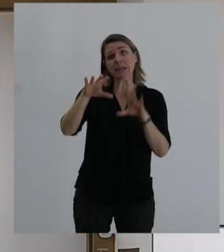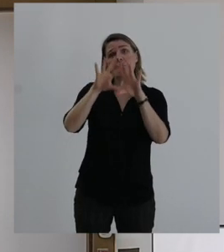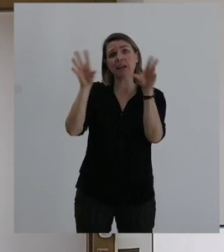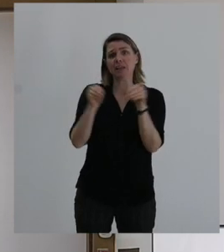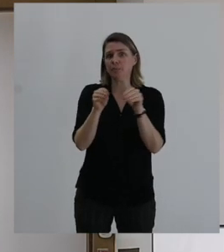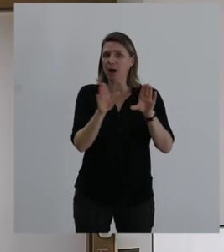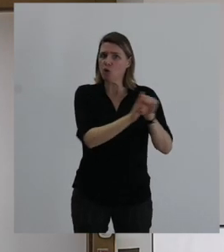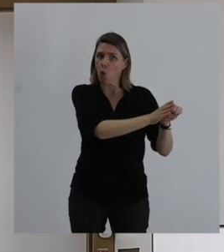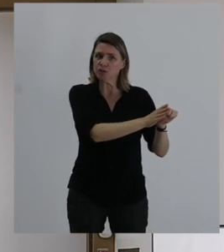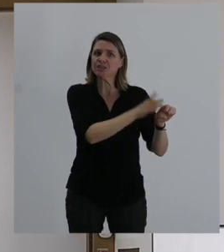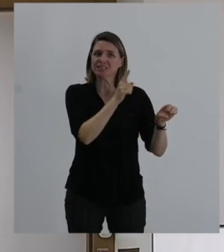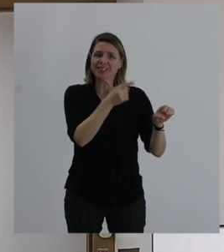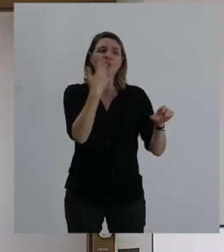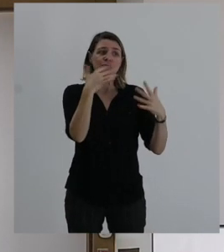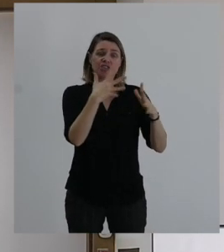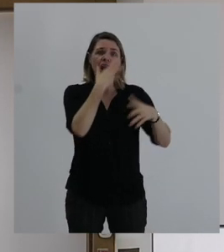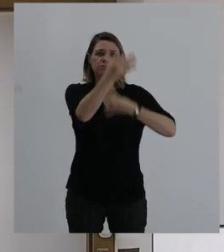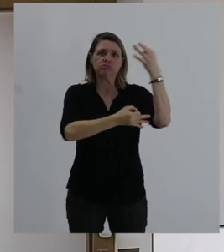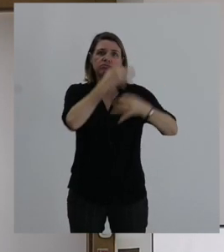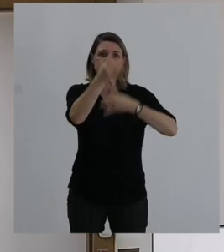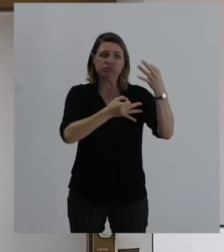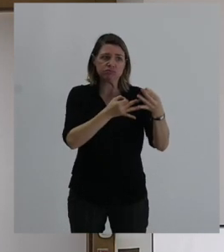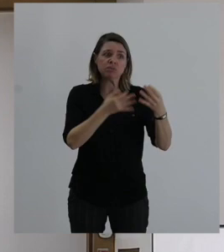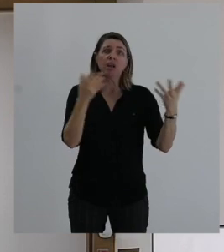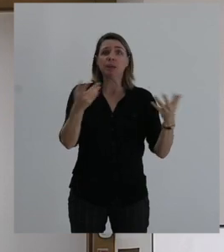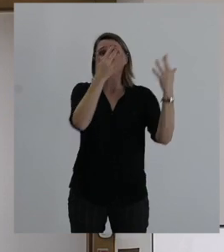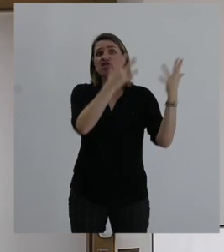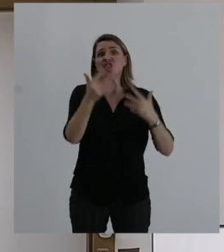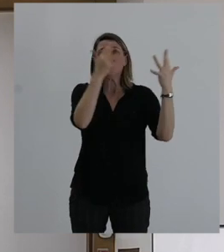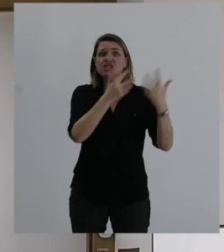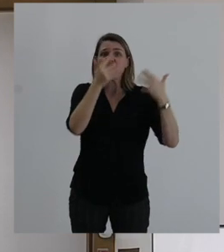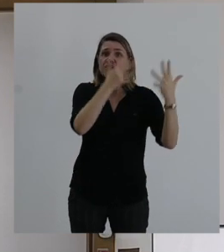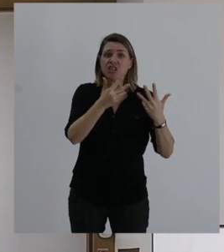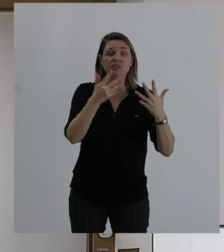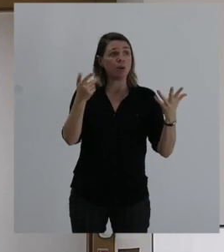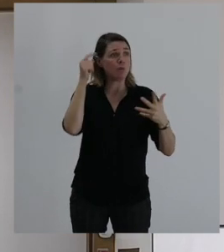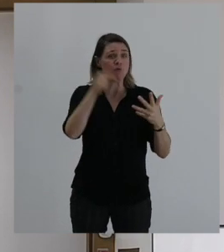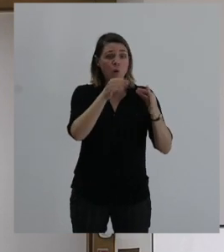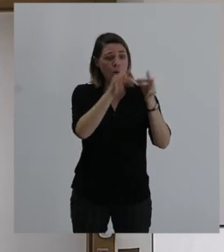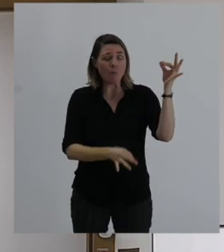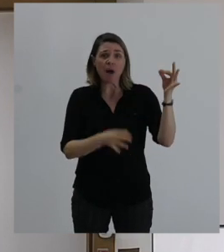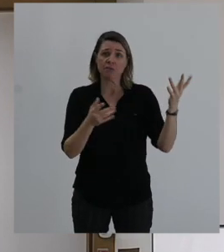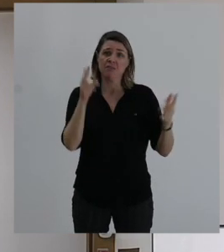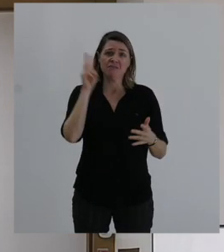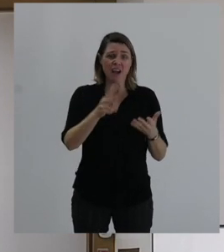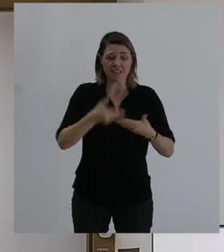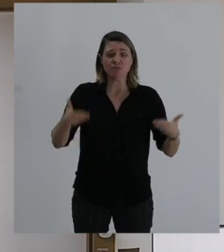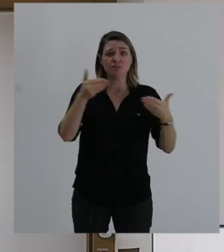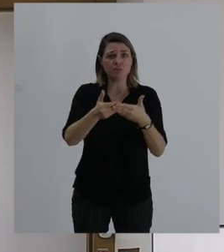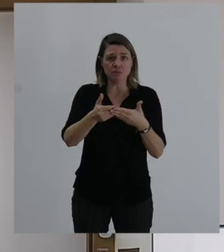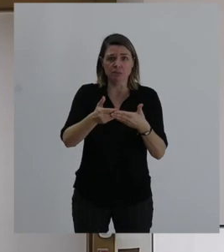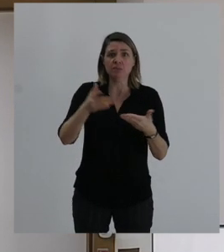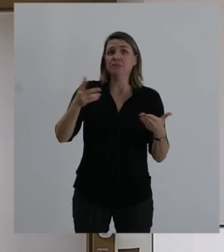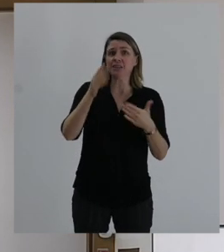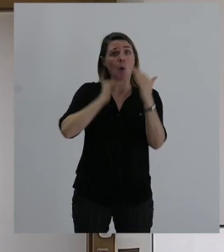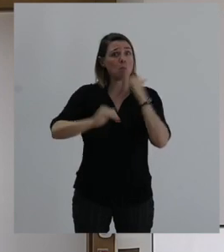à ma gauche en a brièvement parlé, mais en égrenant quelques chiffres, en égrenant quelques faits, en tirant un constat, la réalité c'est que sans plan de